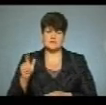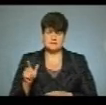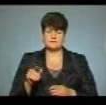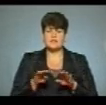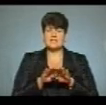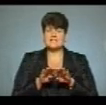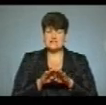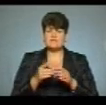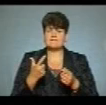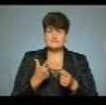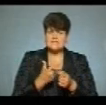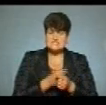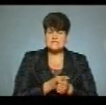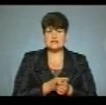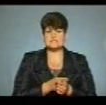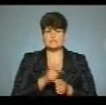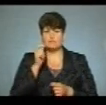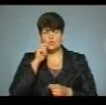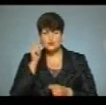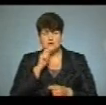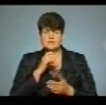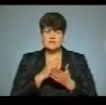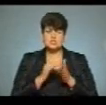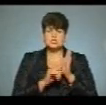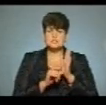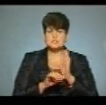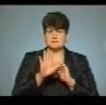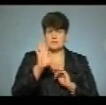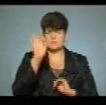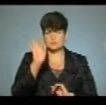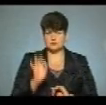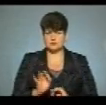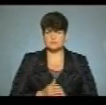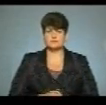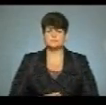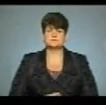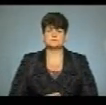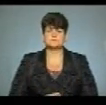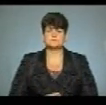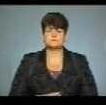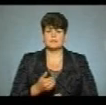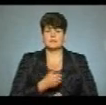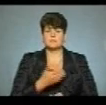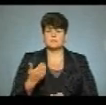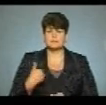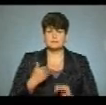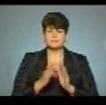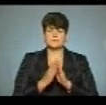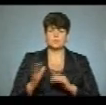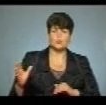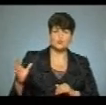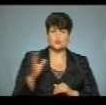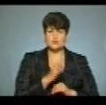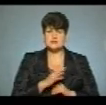рівень вакцинації від дифтерії і правця в Україні становить 65%. Ми закликаємо усіх,